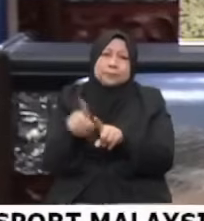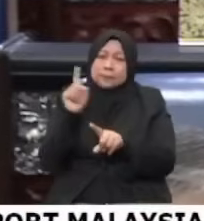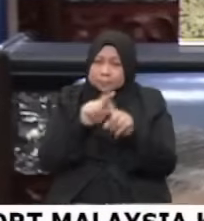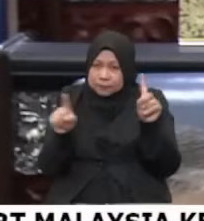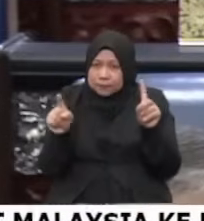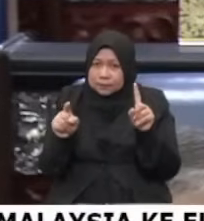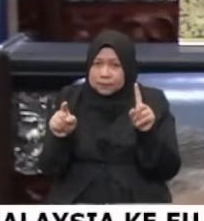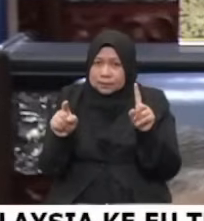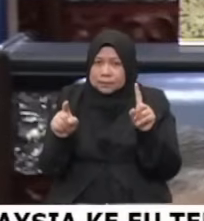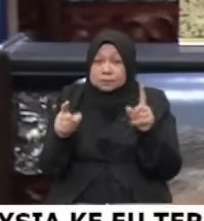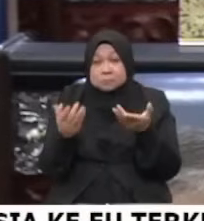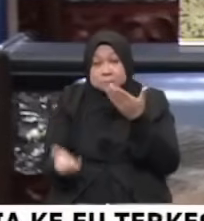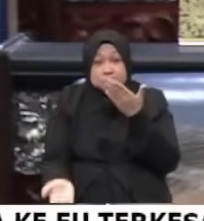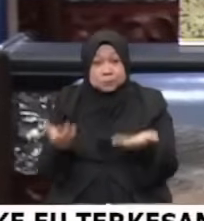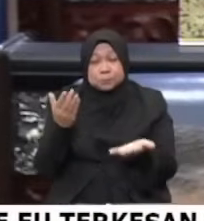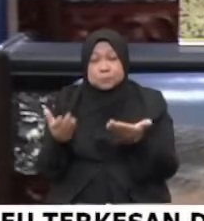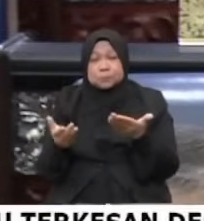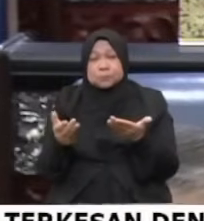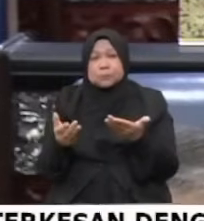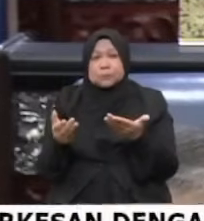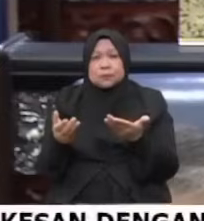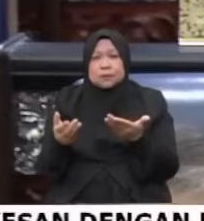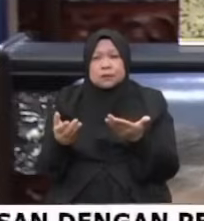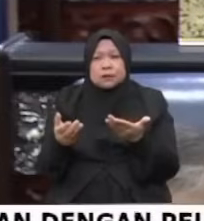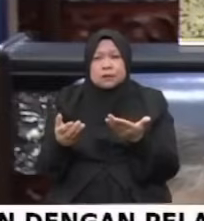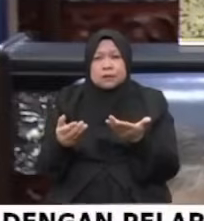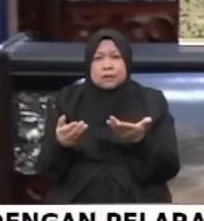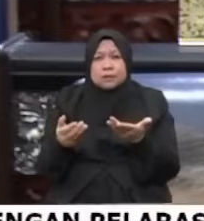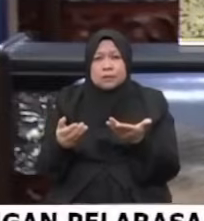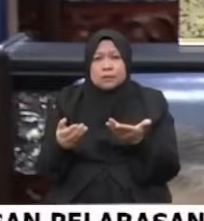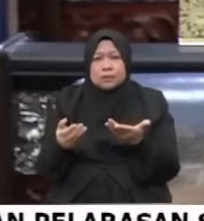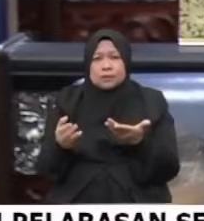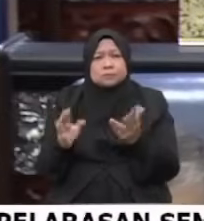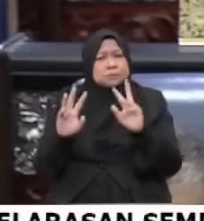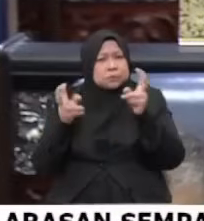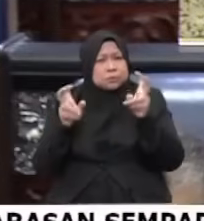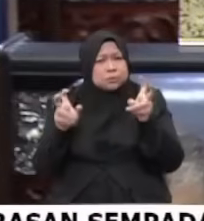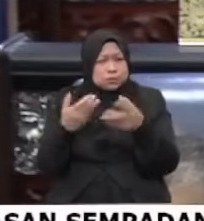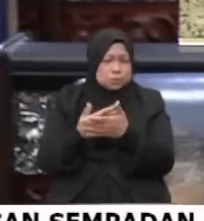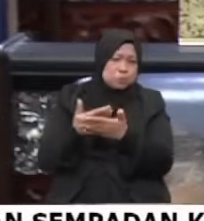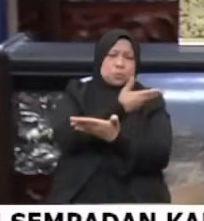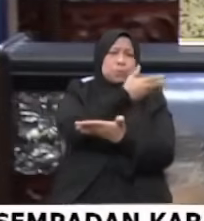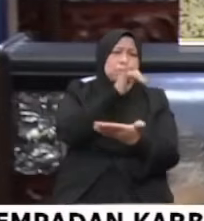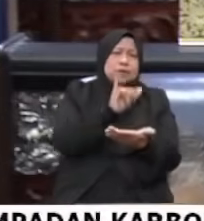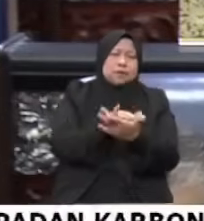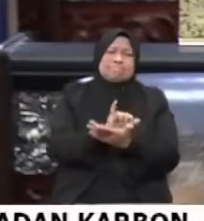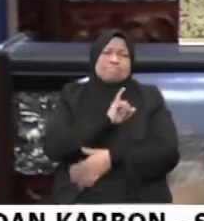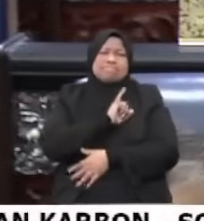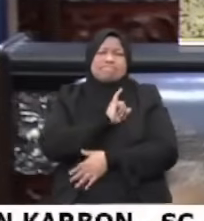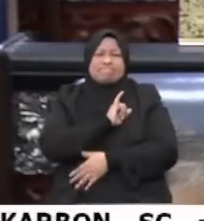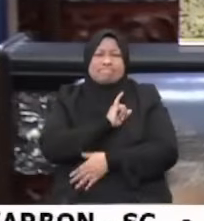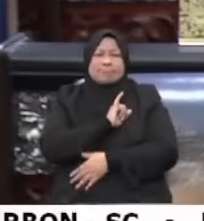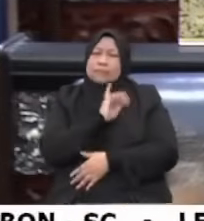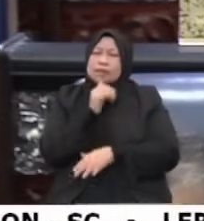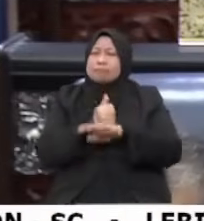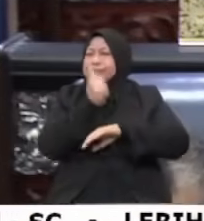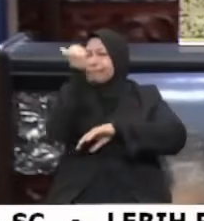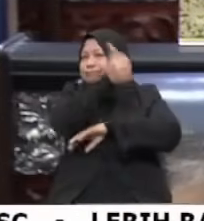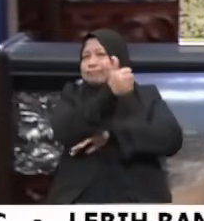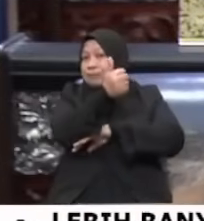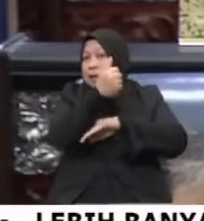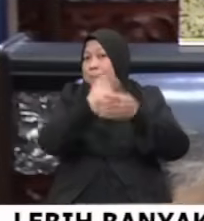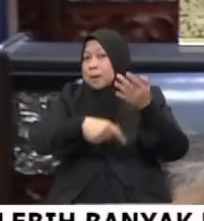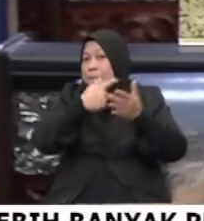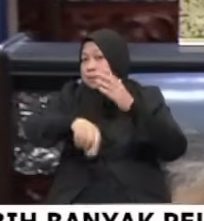tapi sama Ada apa tu isu-isu sebelum ini Saya rasa saya biarkan kepada